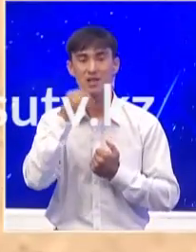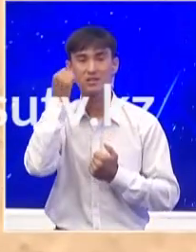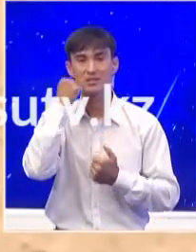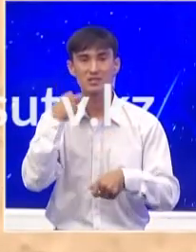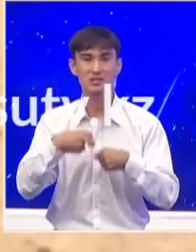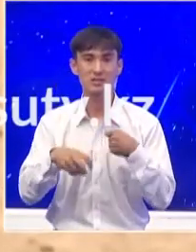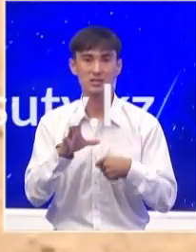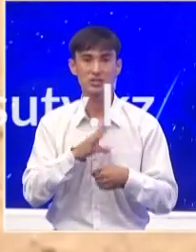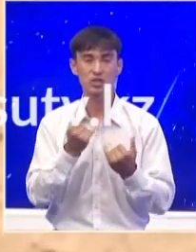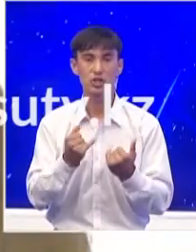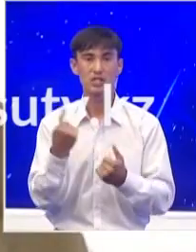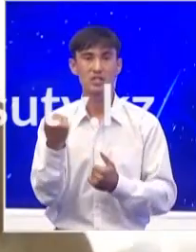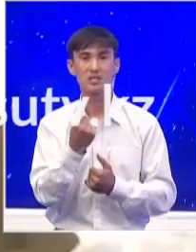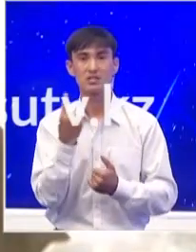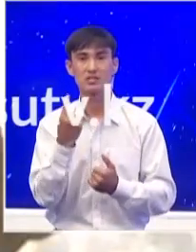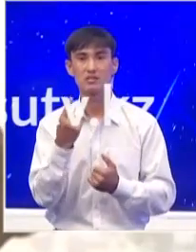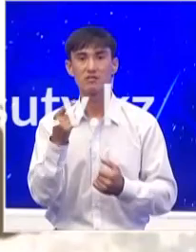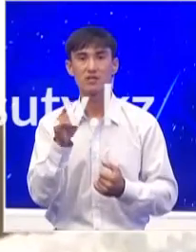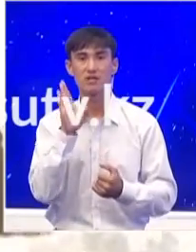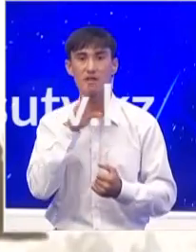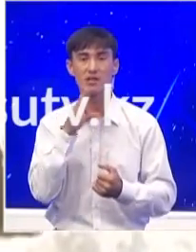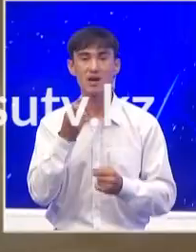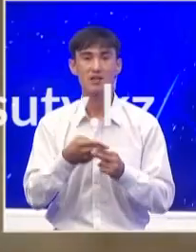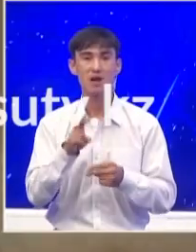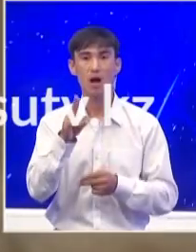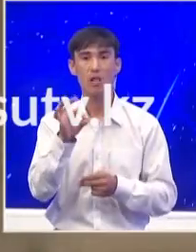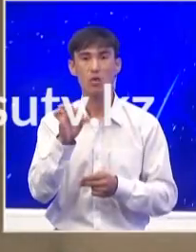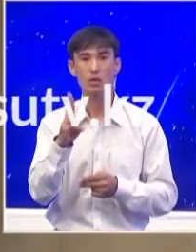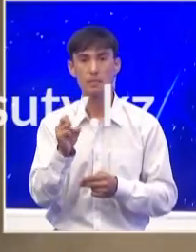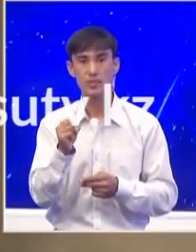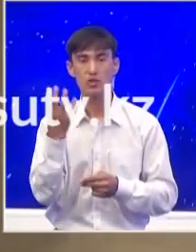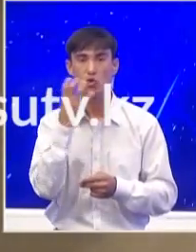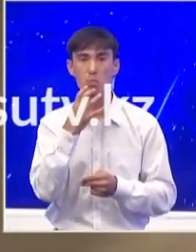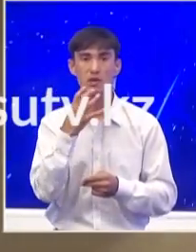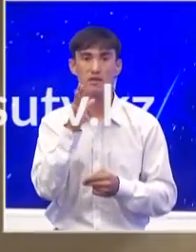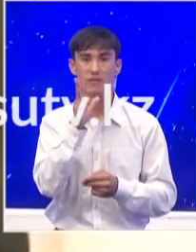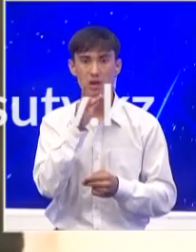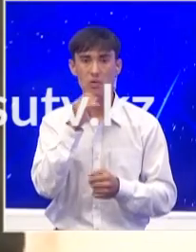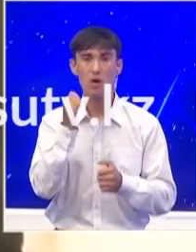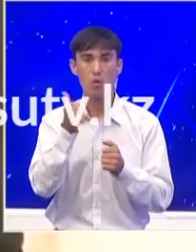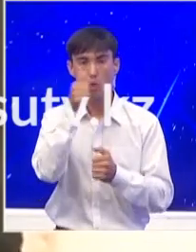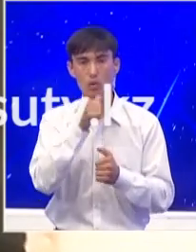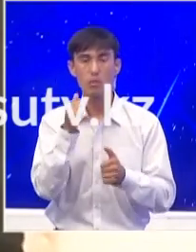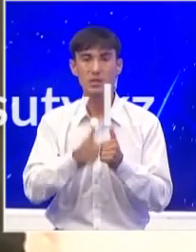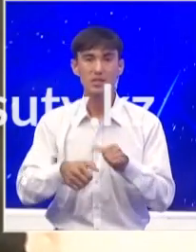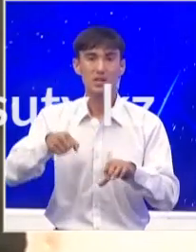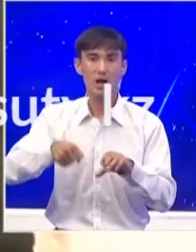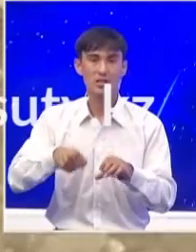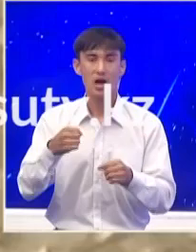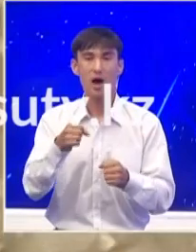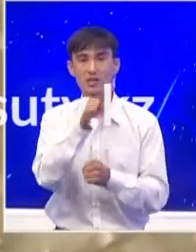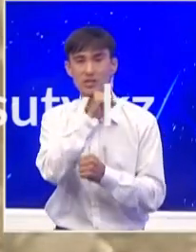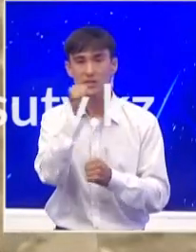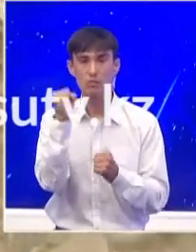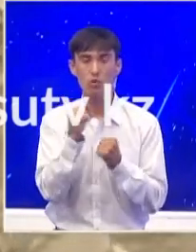негодность сейчас единственный источник воды это колонки если в теплое время года их постоянно нужно раскачивать то зимой еще